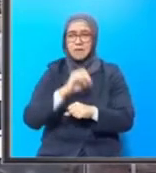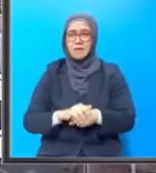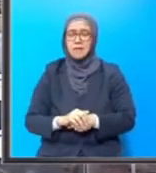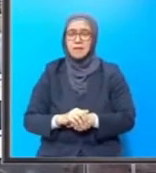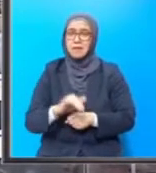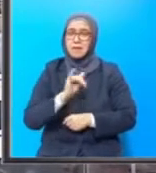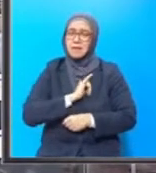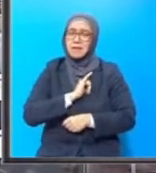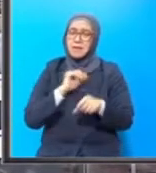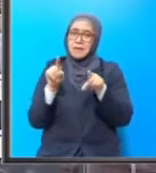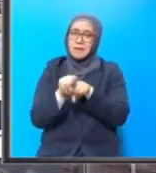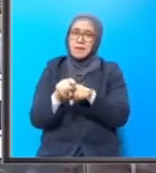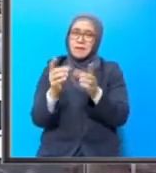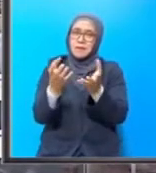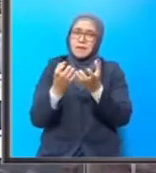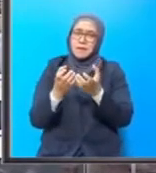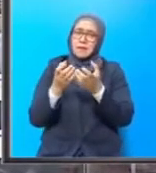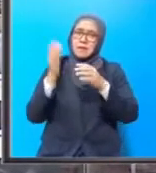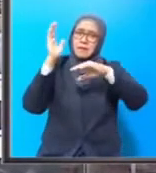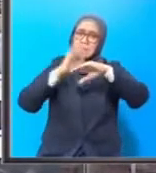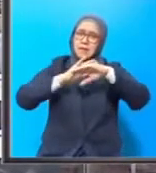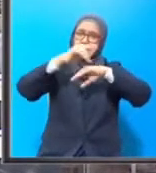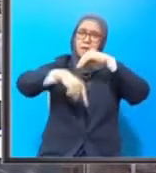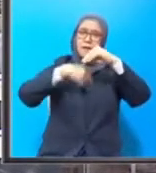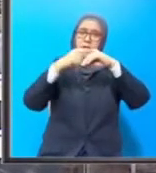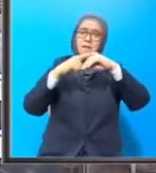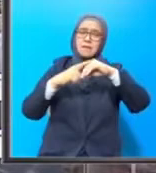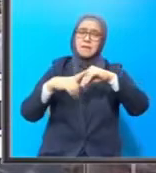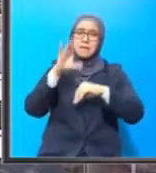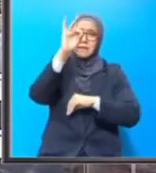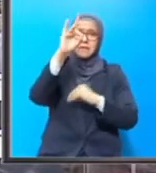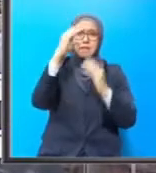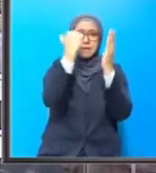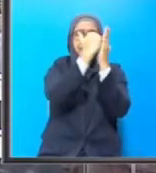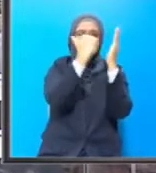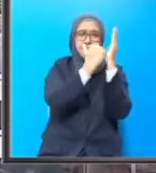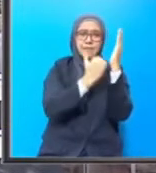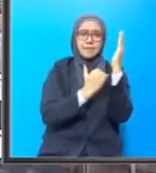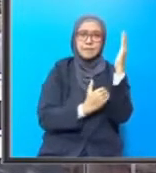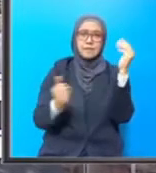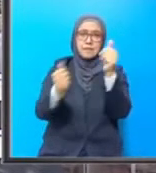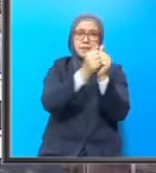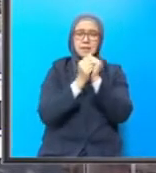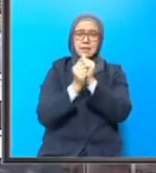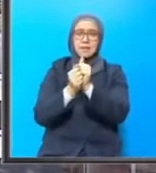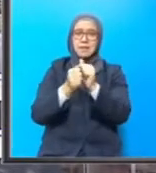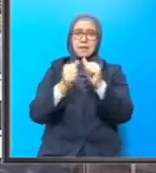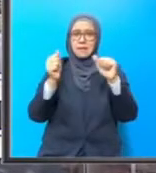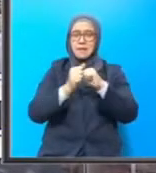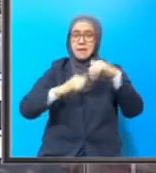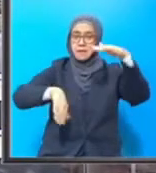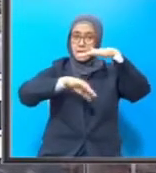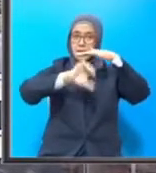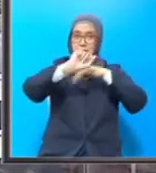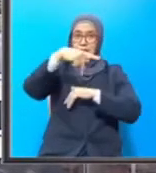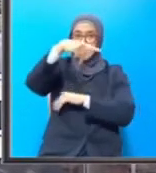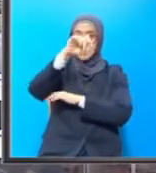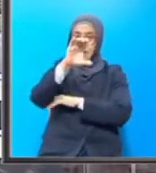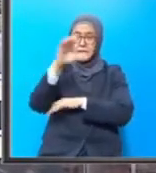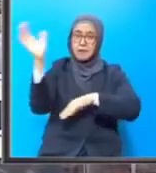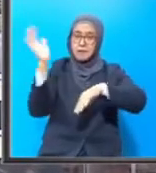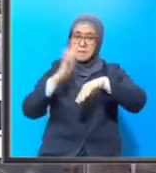saya ingin menyentuh berkenaan dengan delapan agenda bersama di dalam efek yang menyentuh